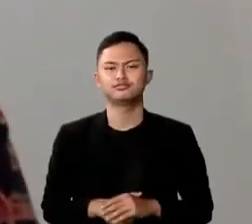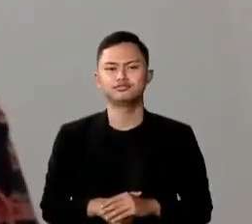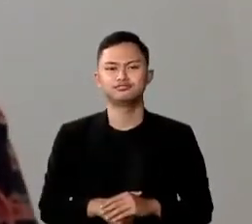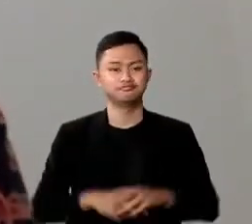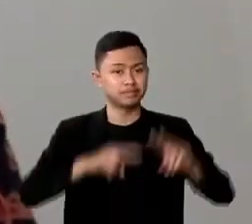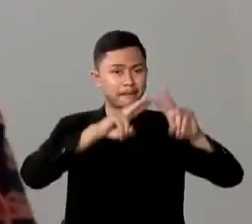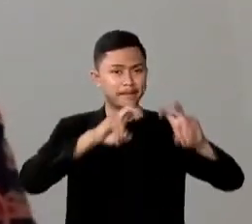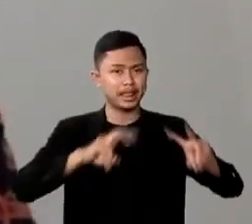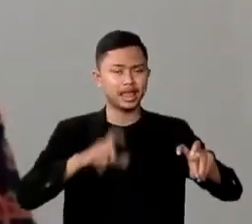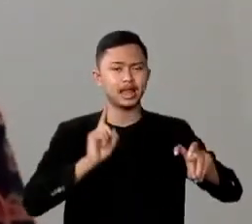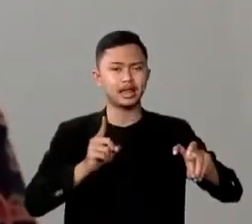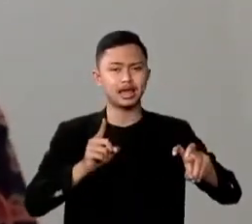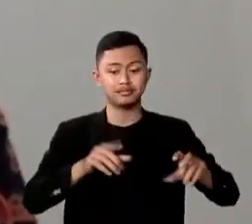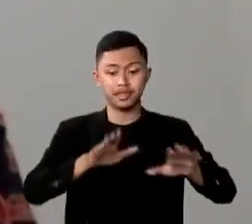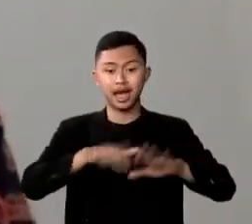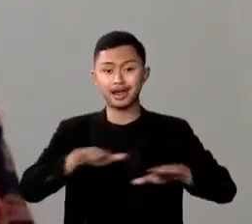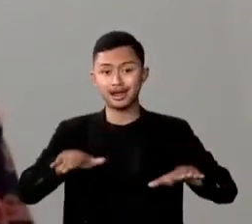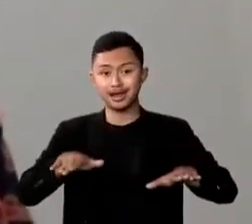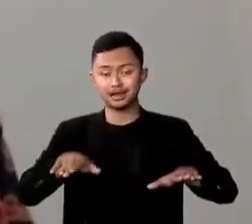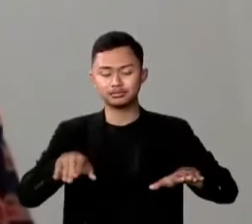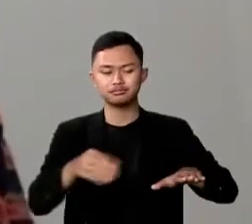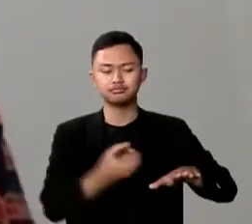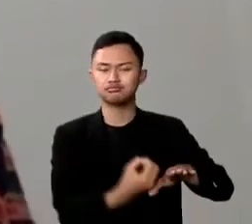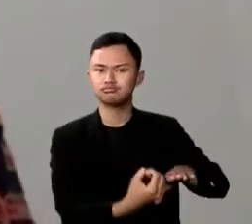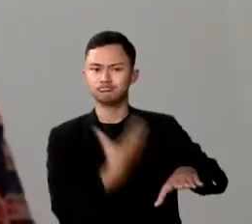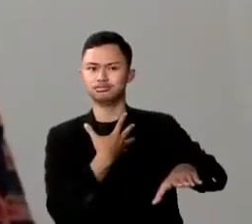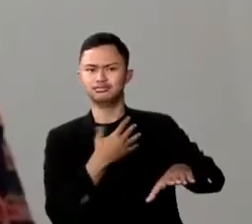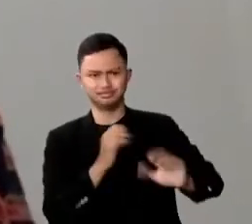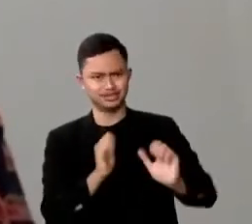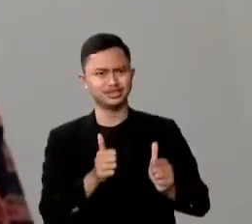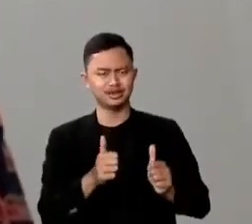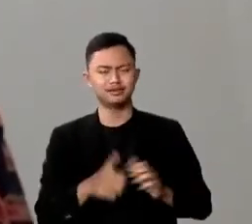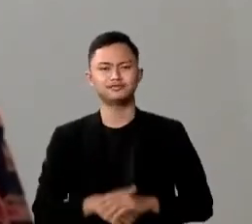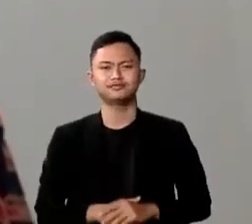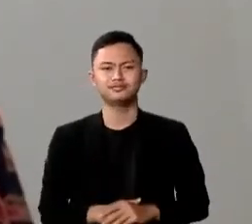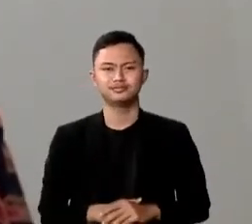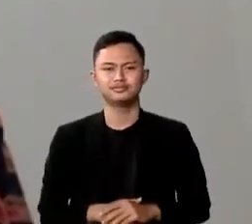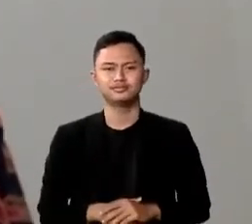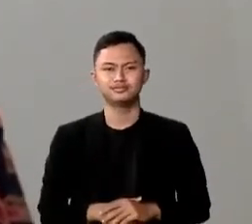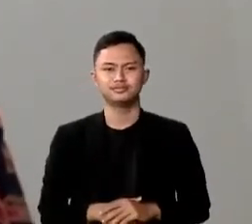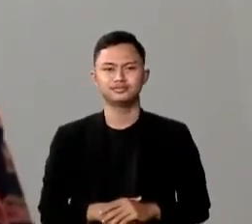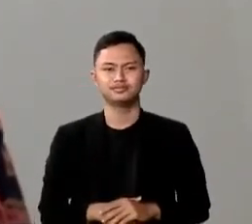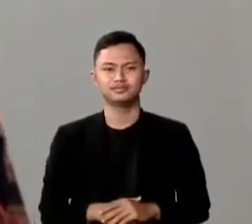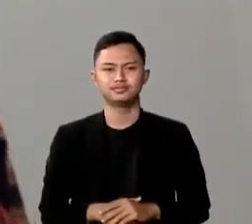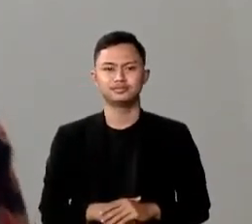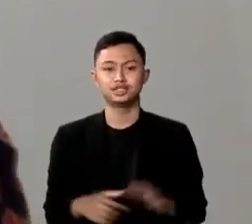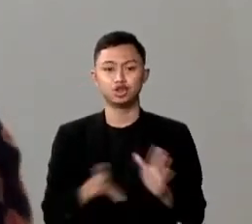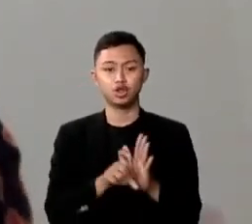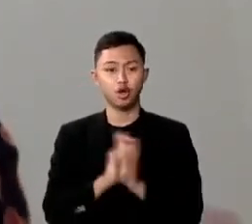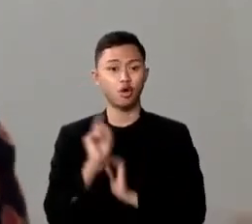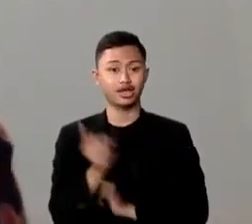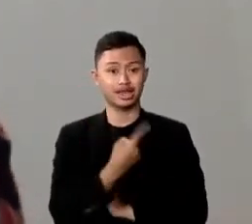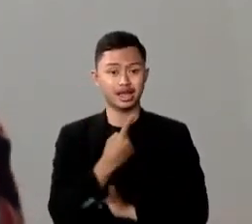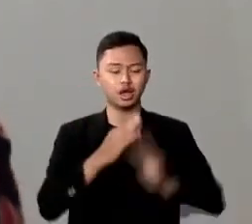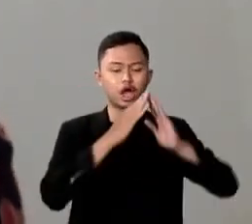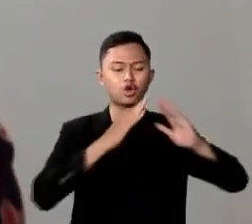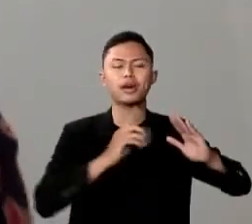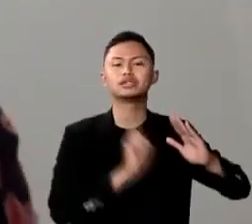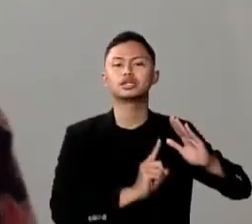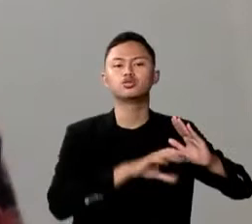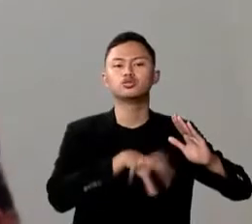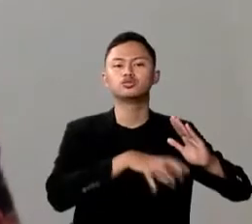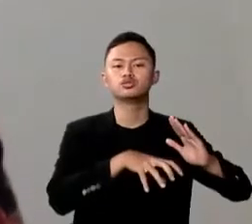ada penelitian kalau anak-anak juga bisa menularkan nah jadi memang kalau misalnya kita cat rumah